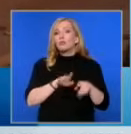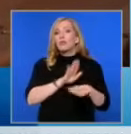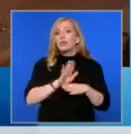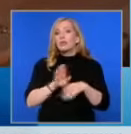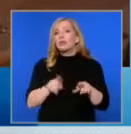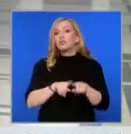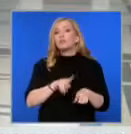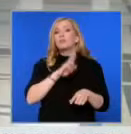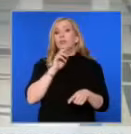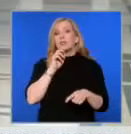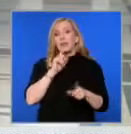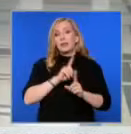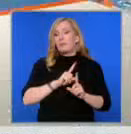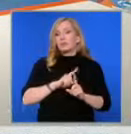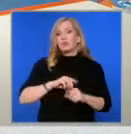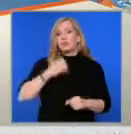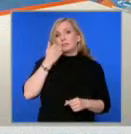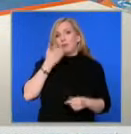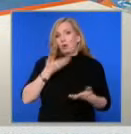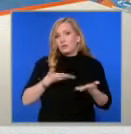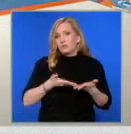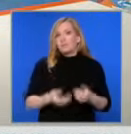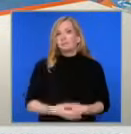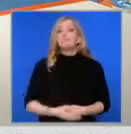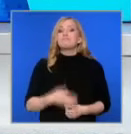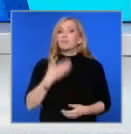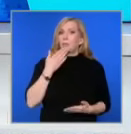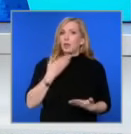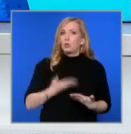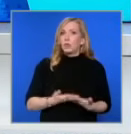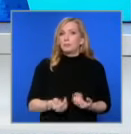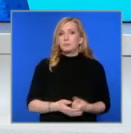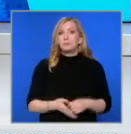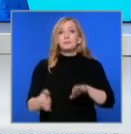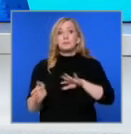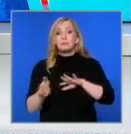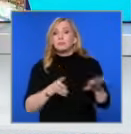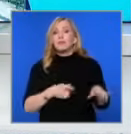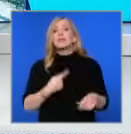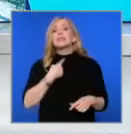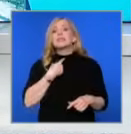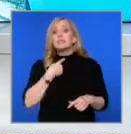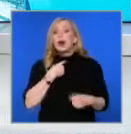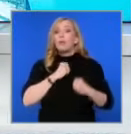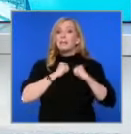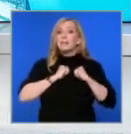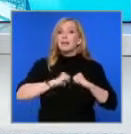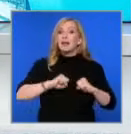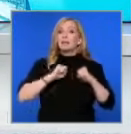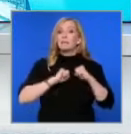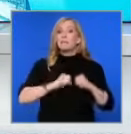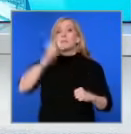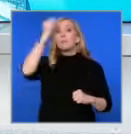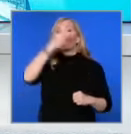е абсолютно неприложим. Благодаря ти, Иво, за включването. Сериозни загуби търпят българските компании